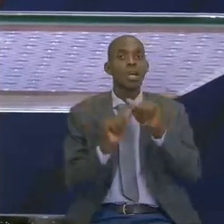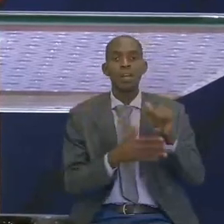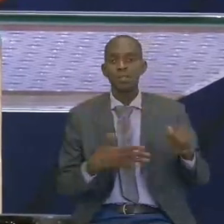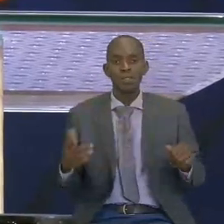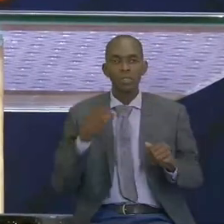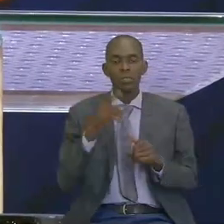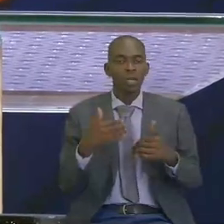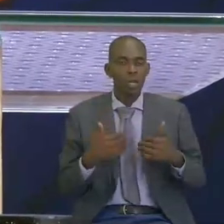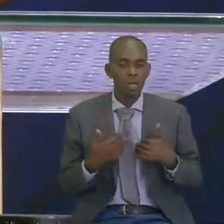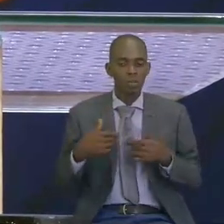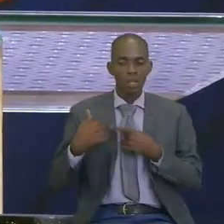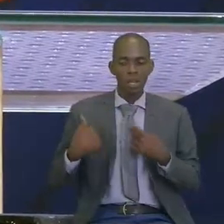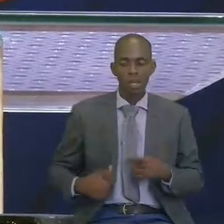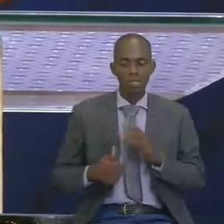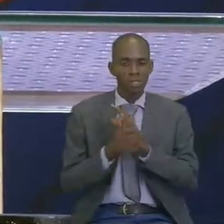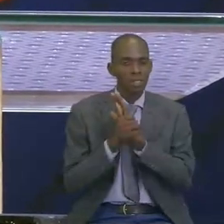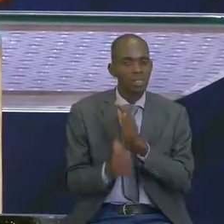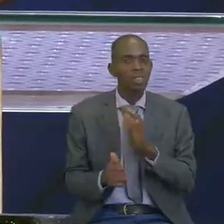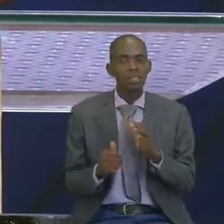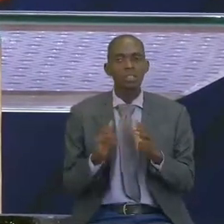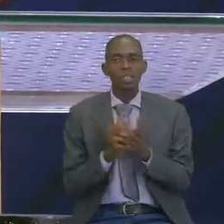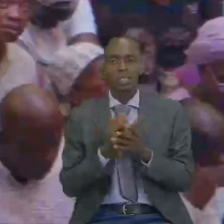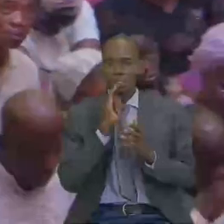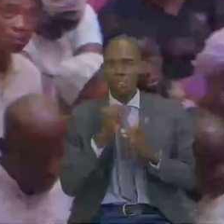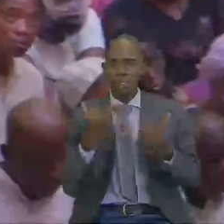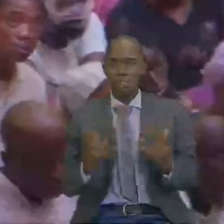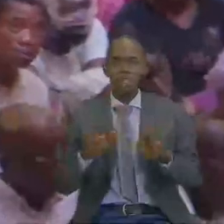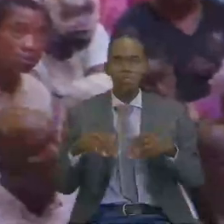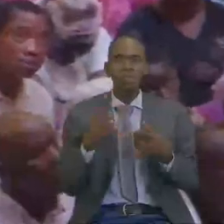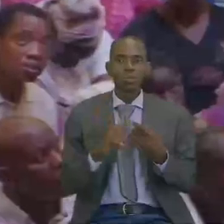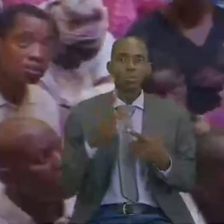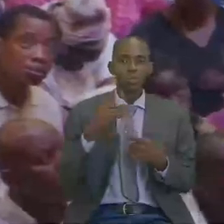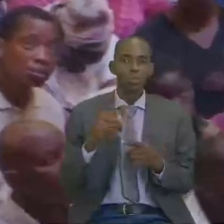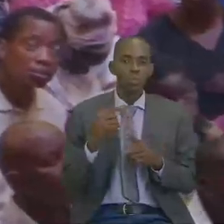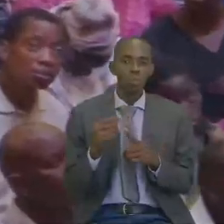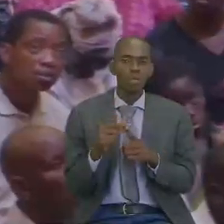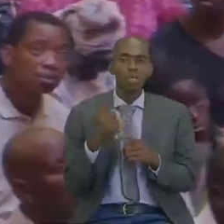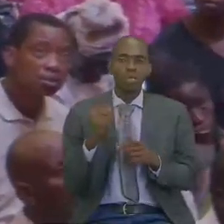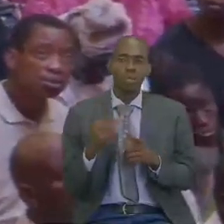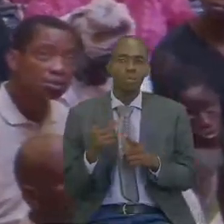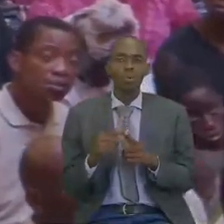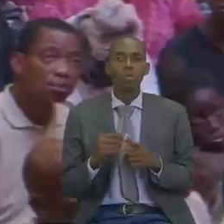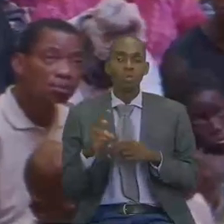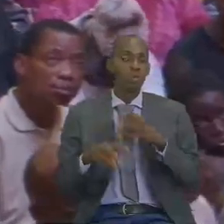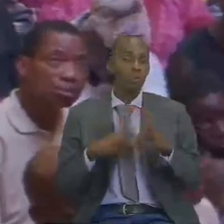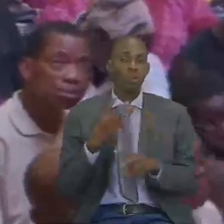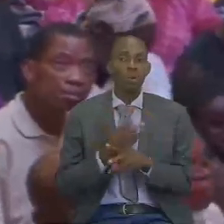ce que vous faites est donné au monde, le monde va s'effondrer.